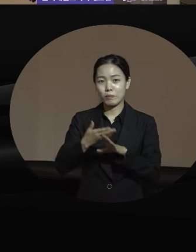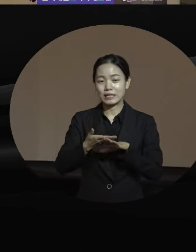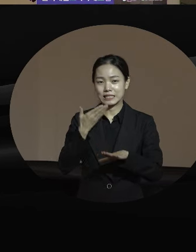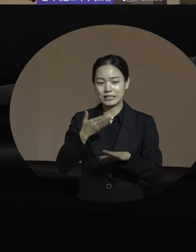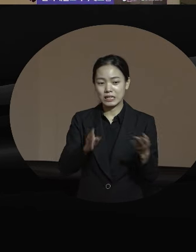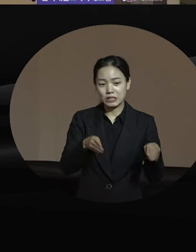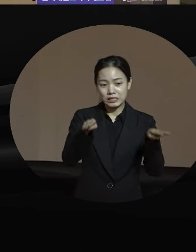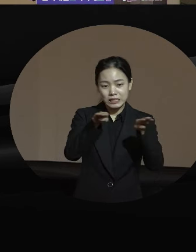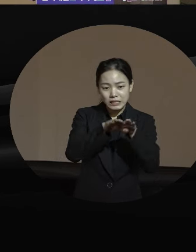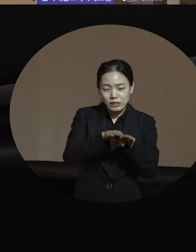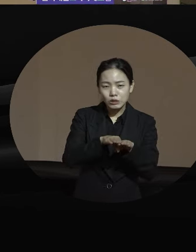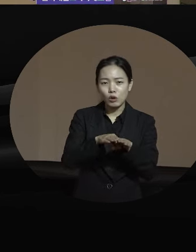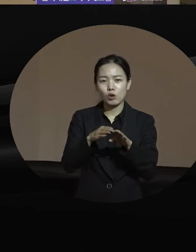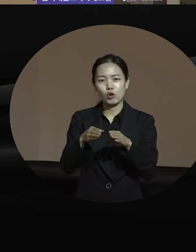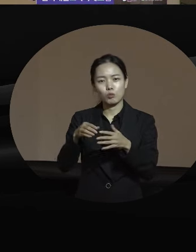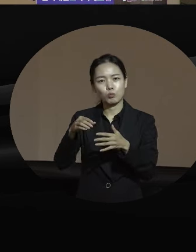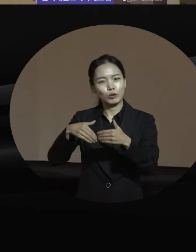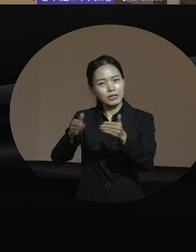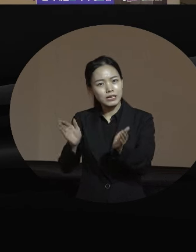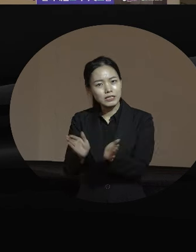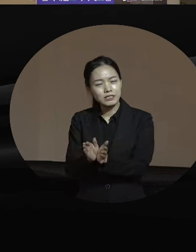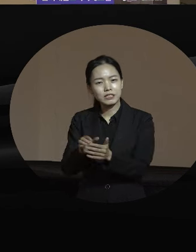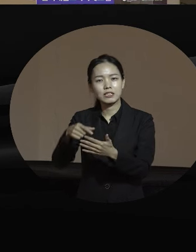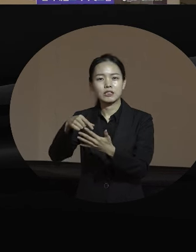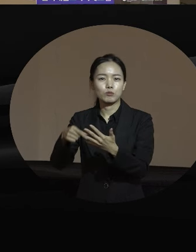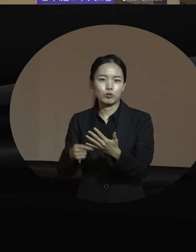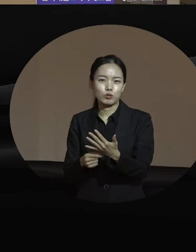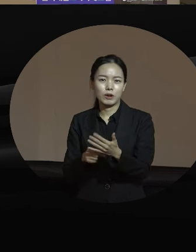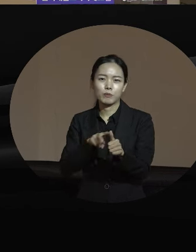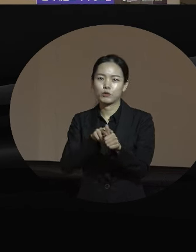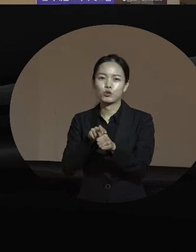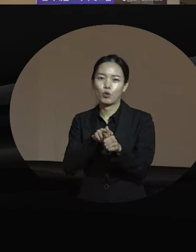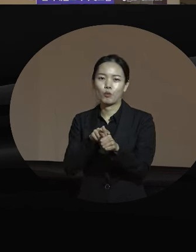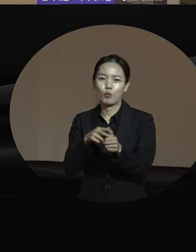시설, 단체, 프로그램 정보를 제공하고 있습니다.